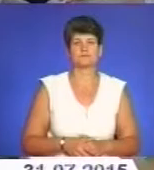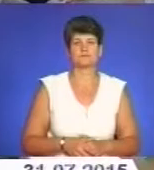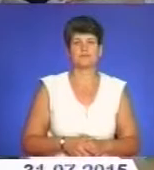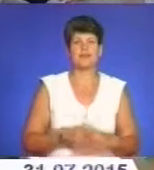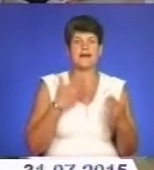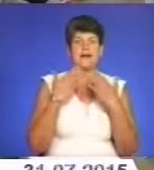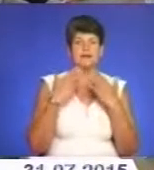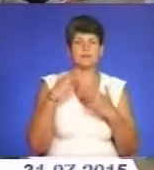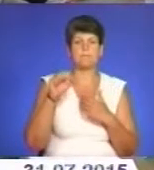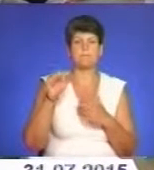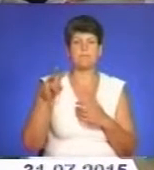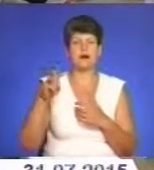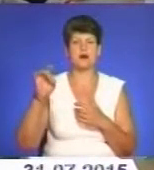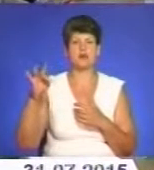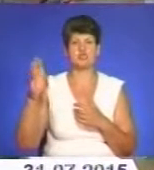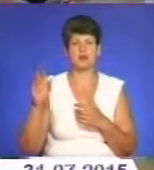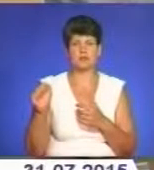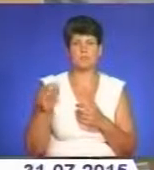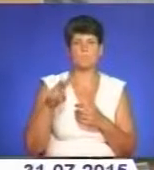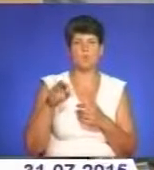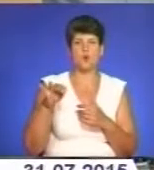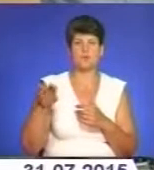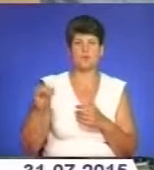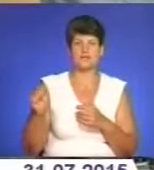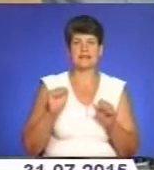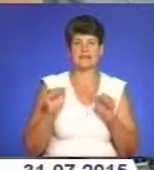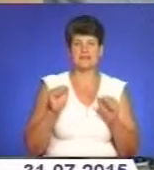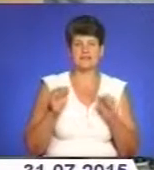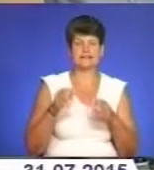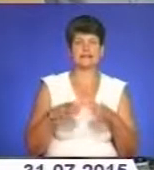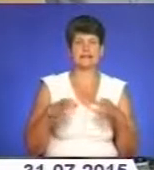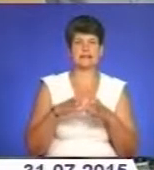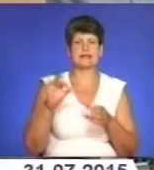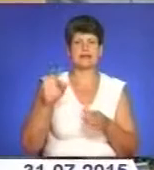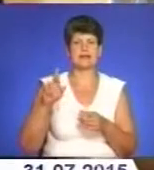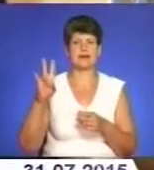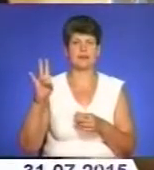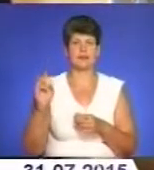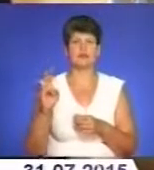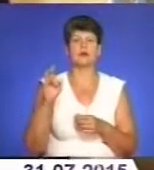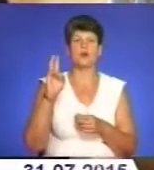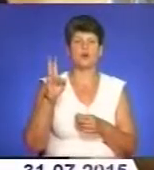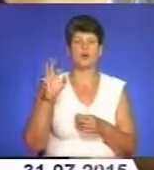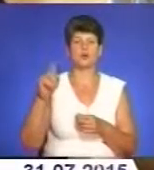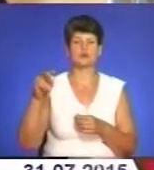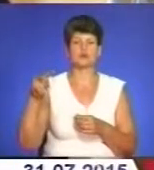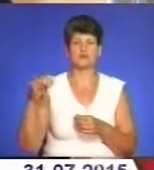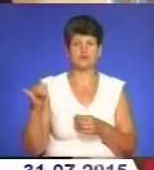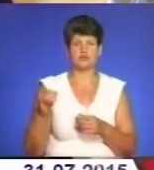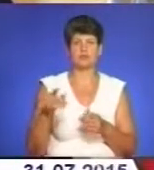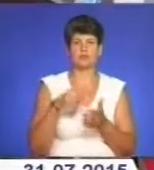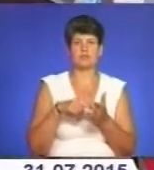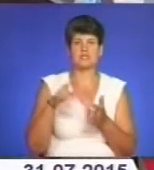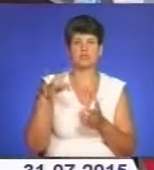Радник маршалка воєводства Поморського Польщі, керівник делегації Ян Козловський, приїхав до України, щоб місту Дубно передати пожежний